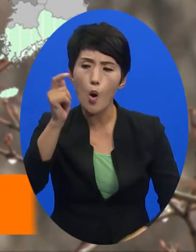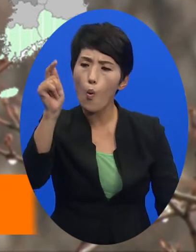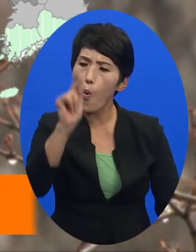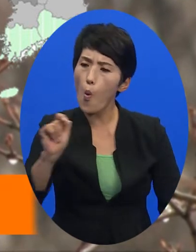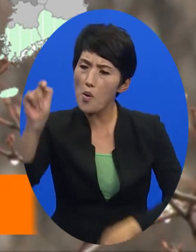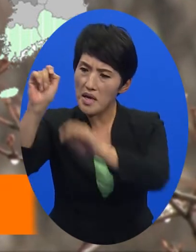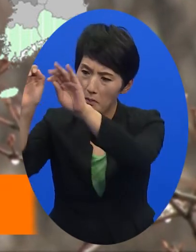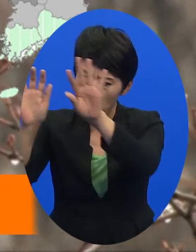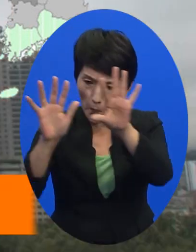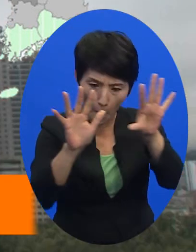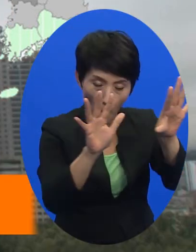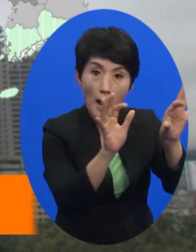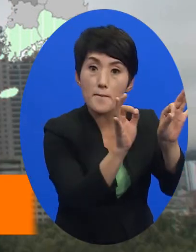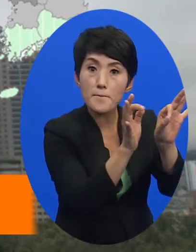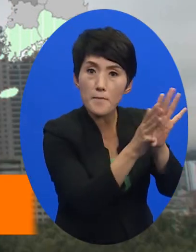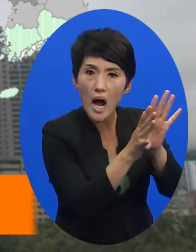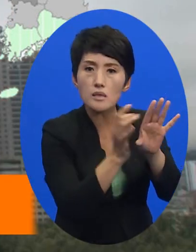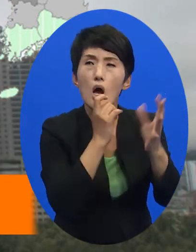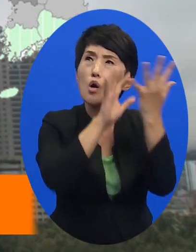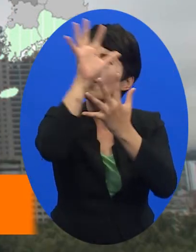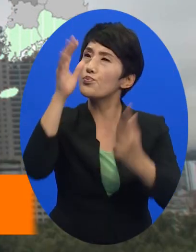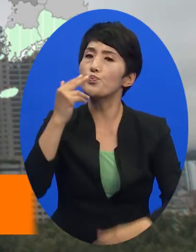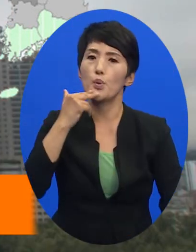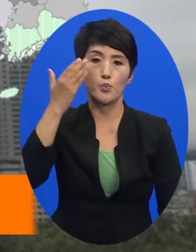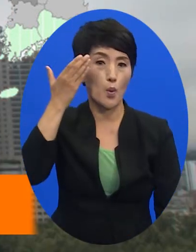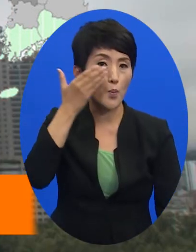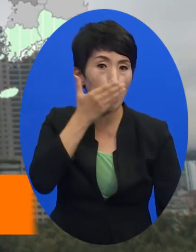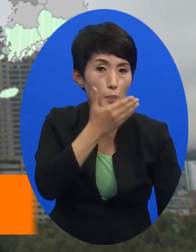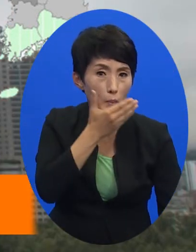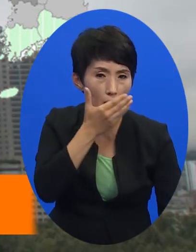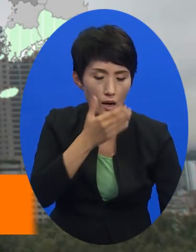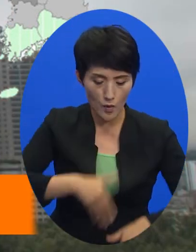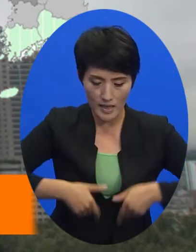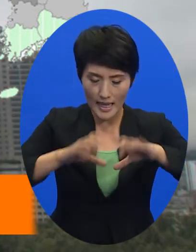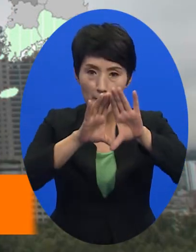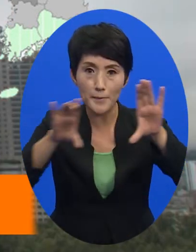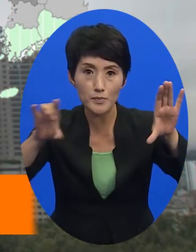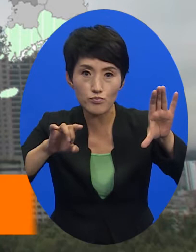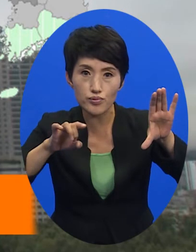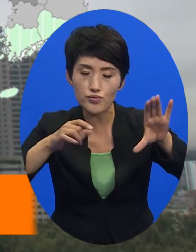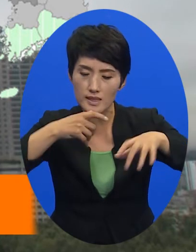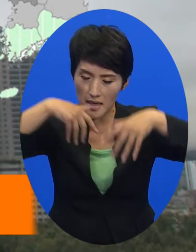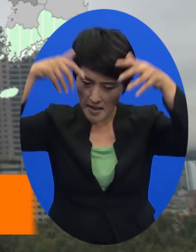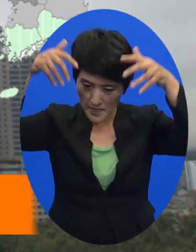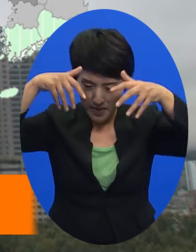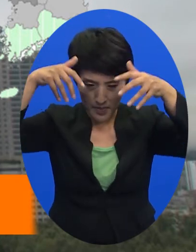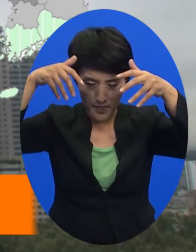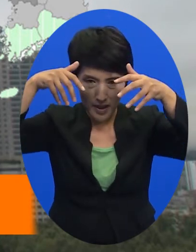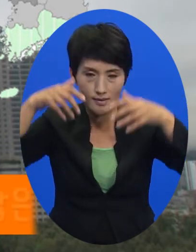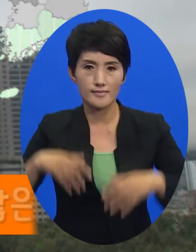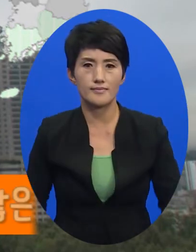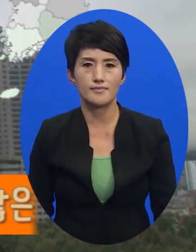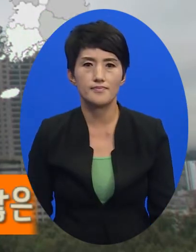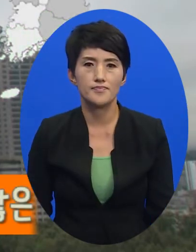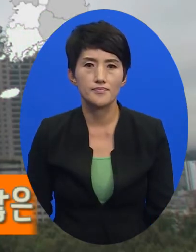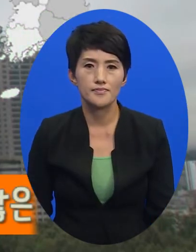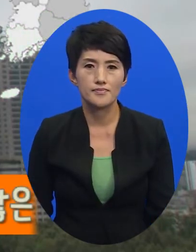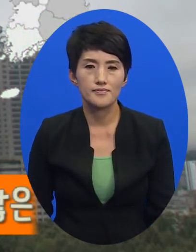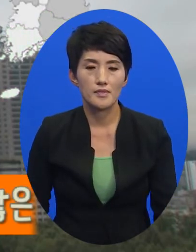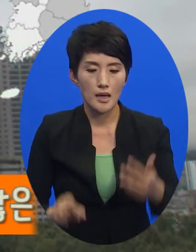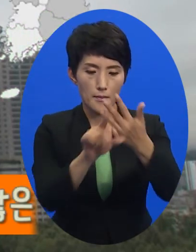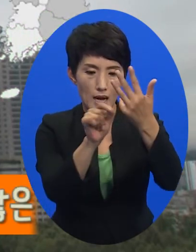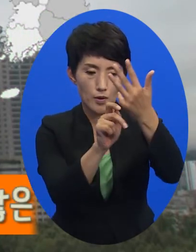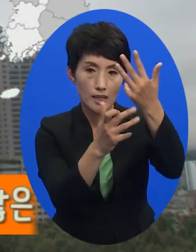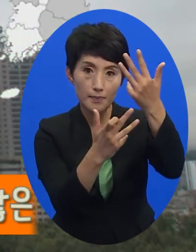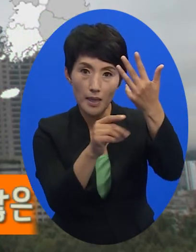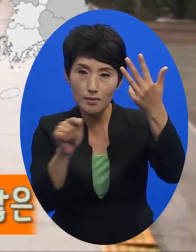고기압의 가장자리에 들 때가 많아 맑은 날씨가 이어지겠고 남부지방에는 많은 비가 올 때가 있겠습니다. 마지막으로